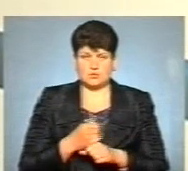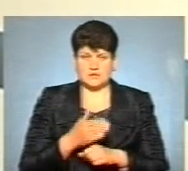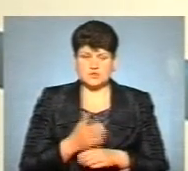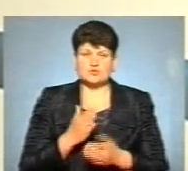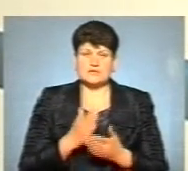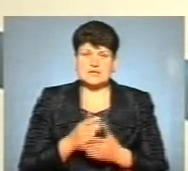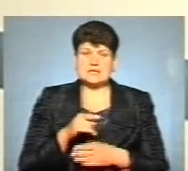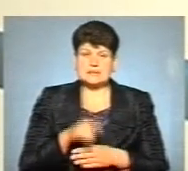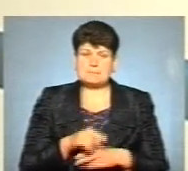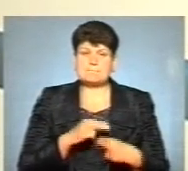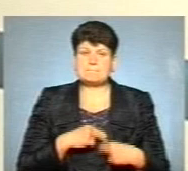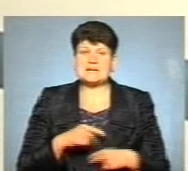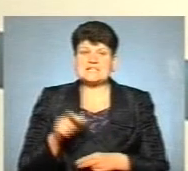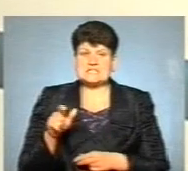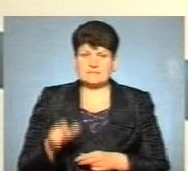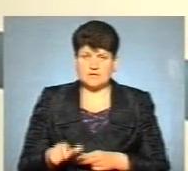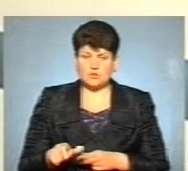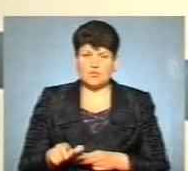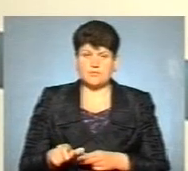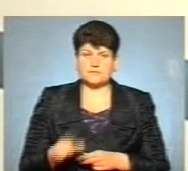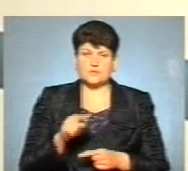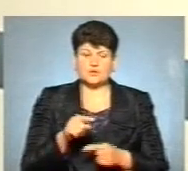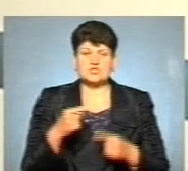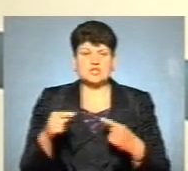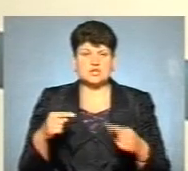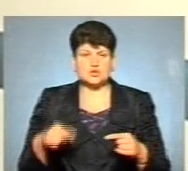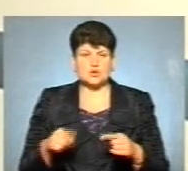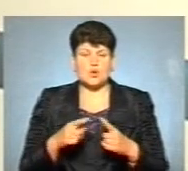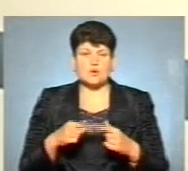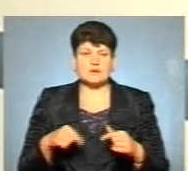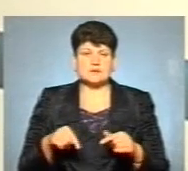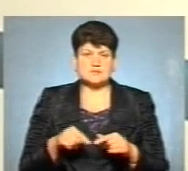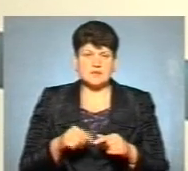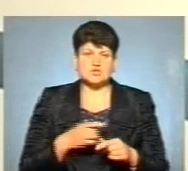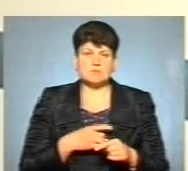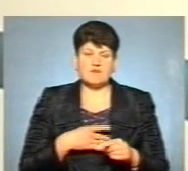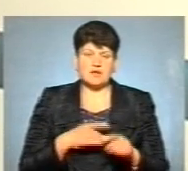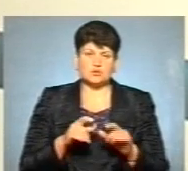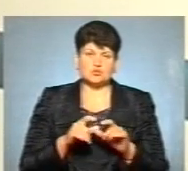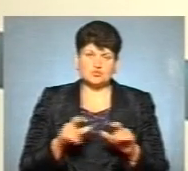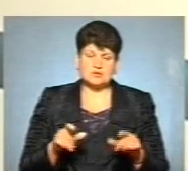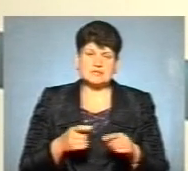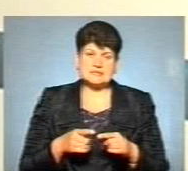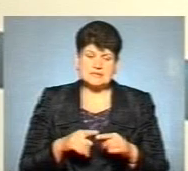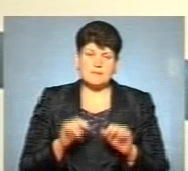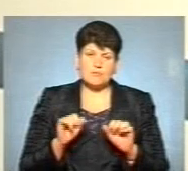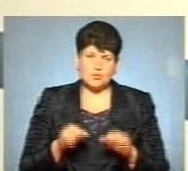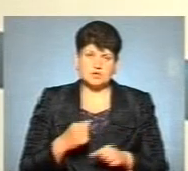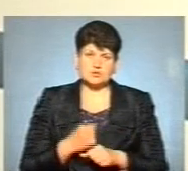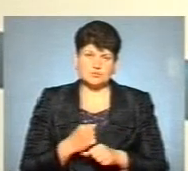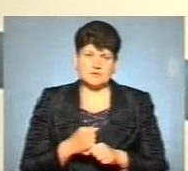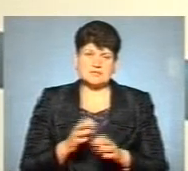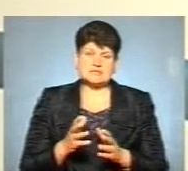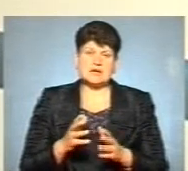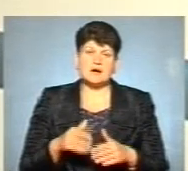іншим працівником тієї чи іншої організації, установи чи приватної структури, це, звичайно, можна зробити за рахунок